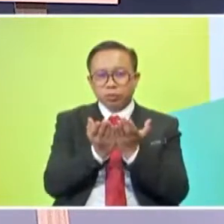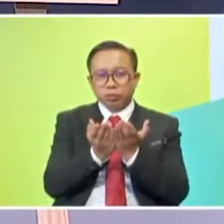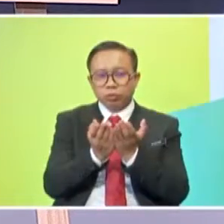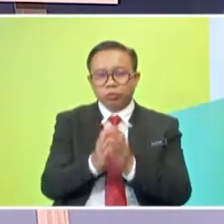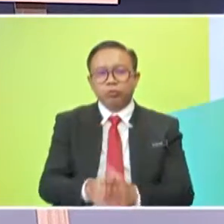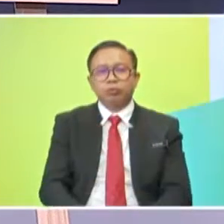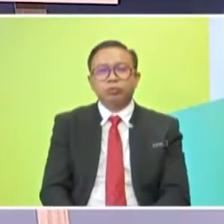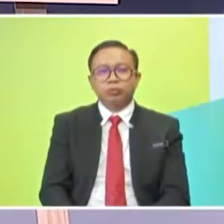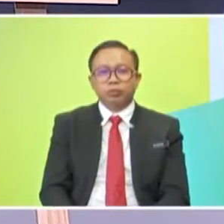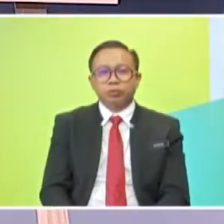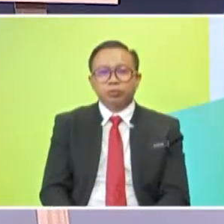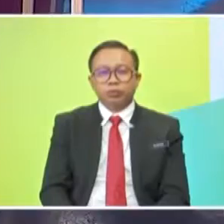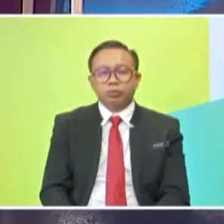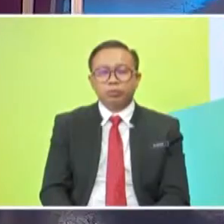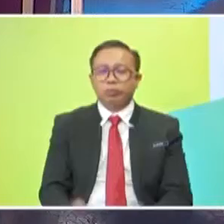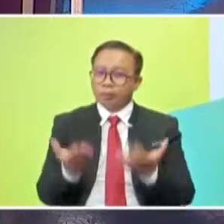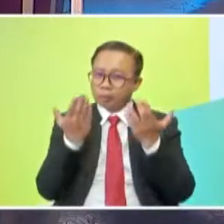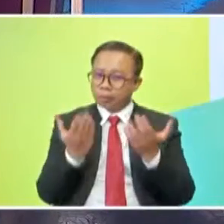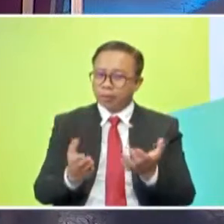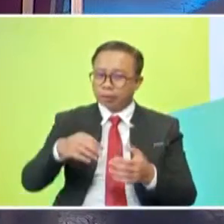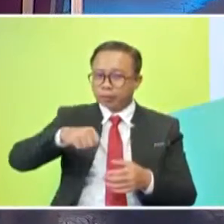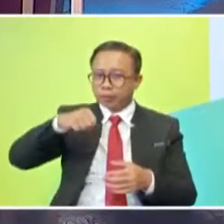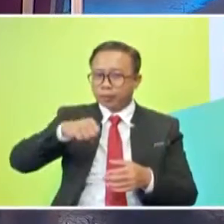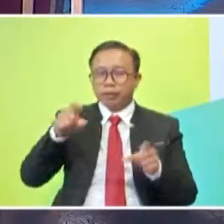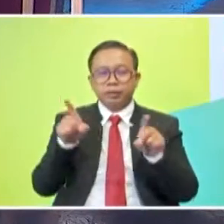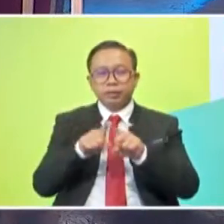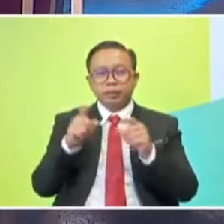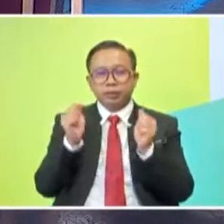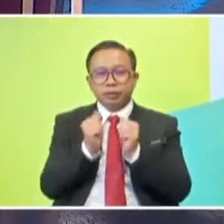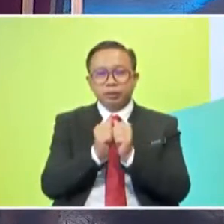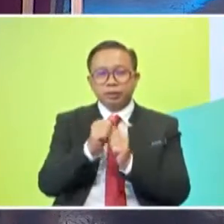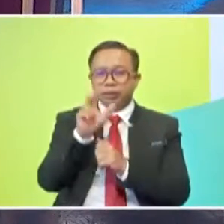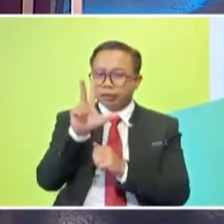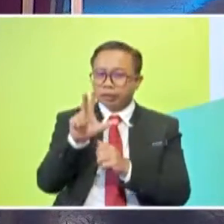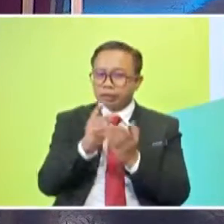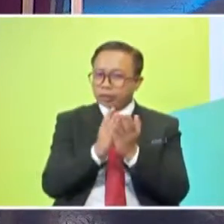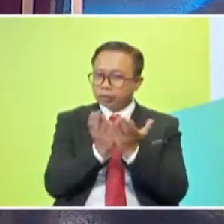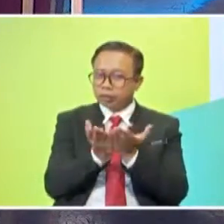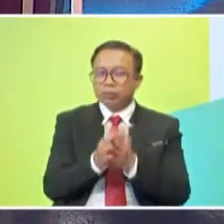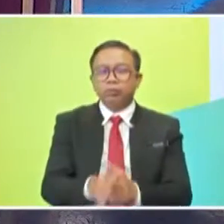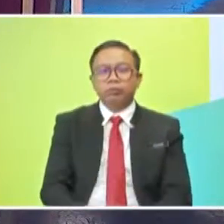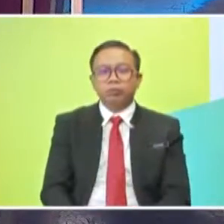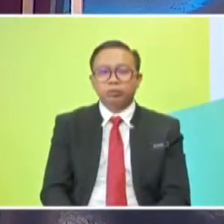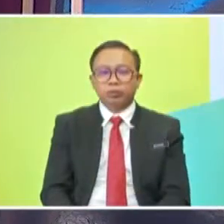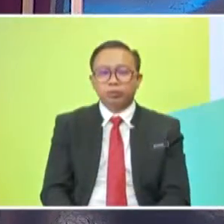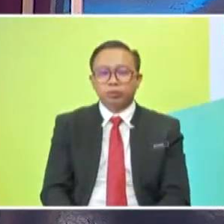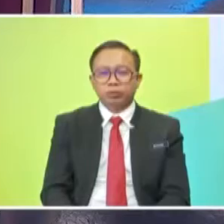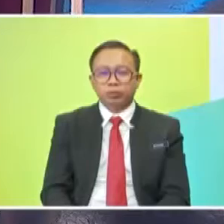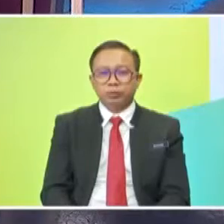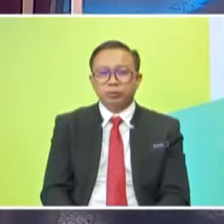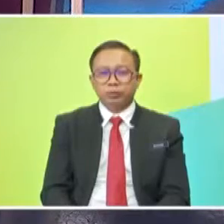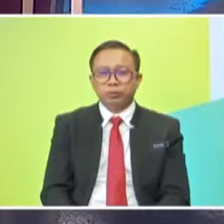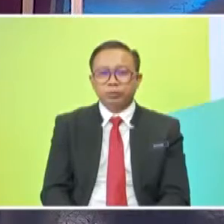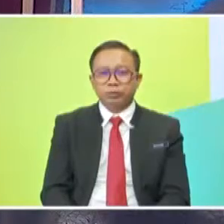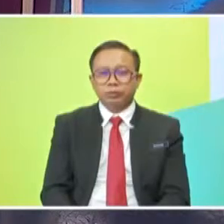minta sebab sekali lagi nih berani bye persamaan 3 buku pandai Bagus Maju